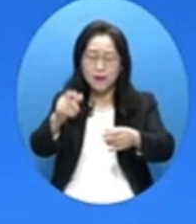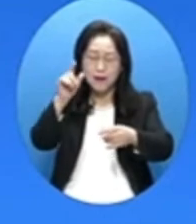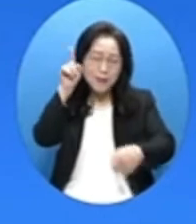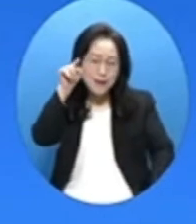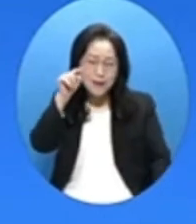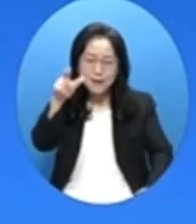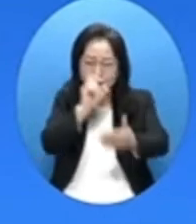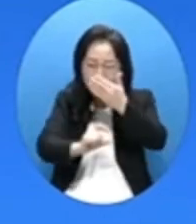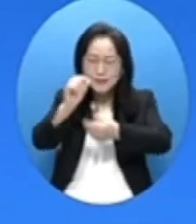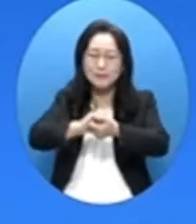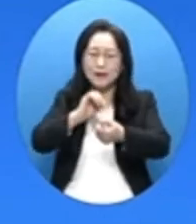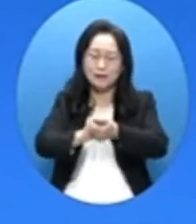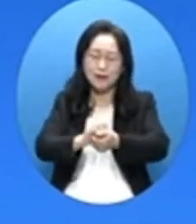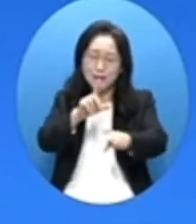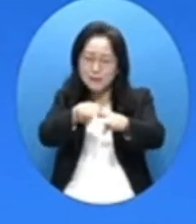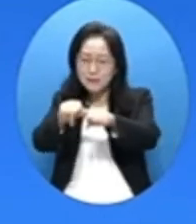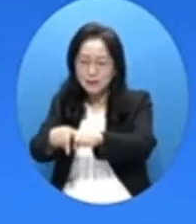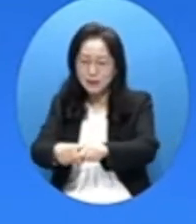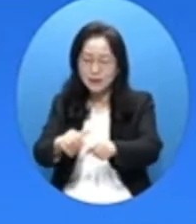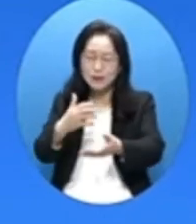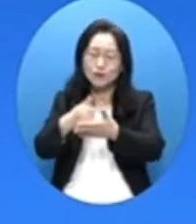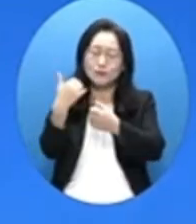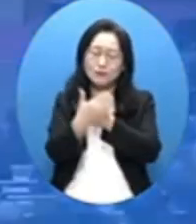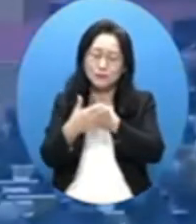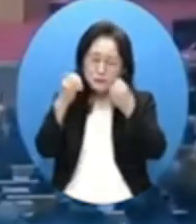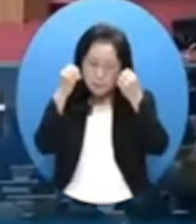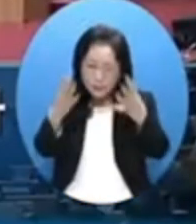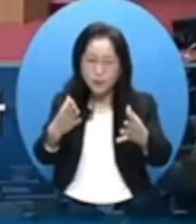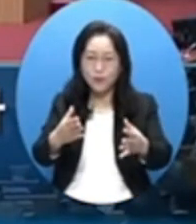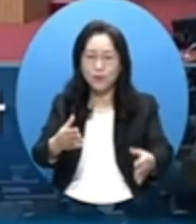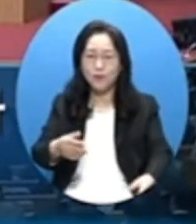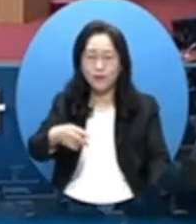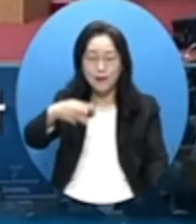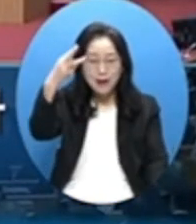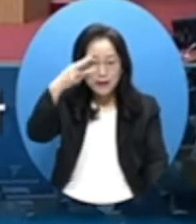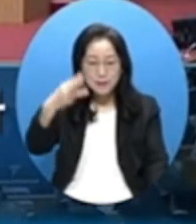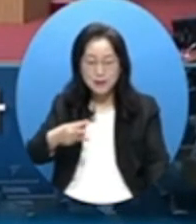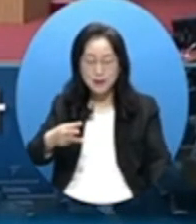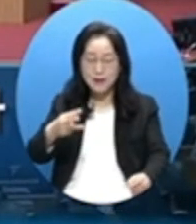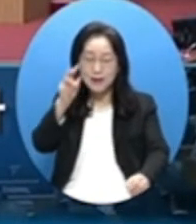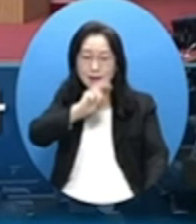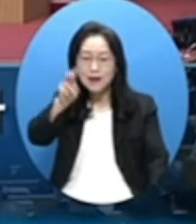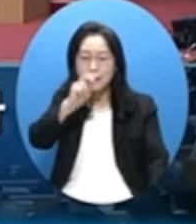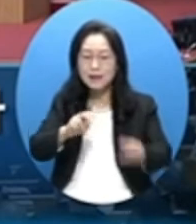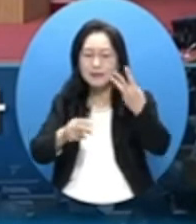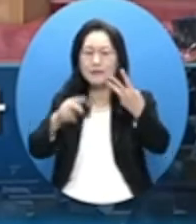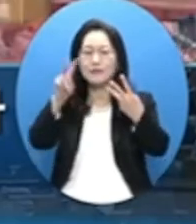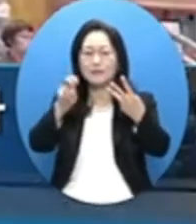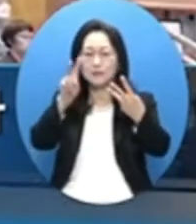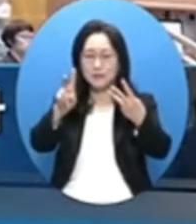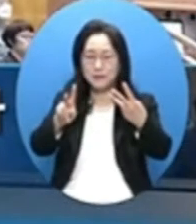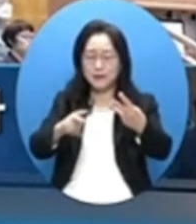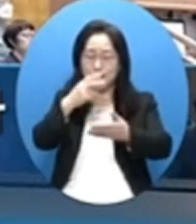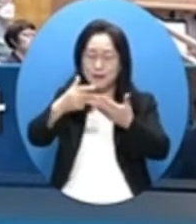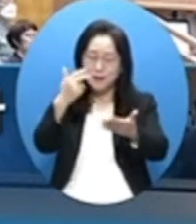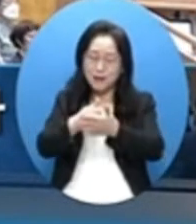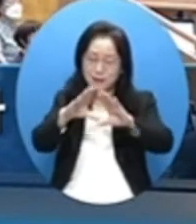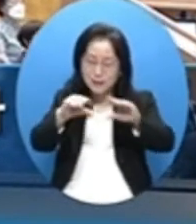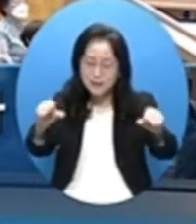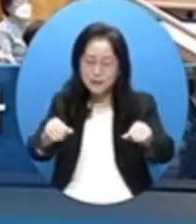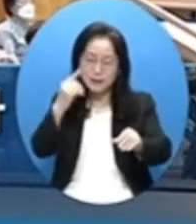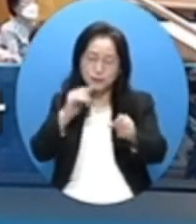아침 매수자마자 주님의 은혜가 새로운 것입니다 예레미야가 3장 22절 23절입니다 야 왜 인자와 긍휼이 무궁하심으로